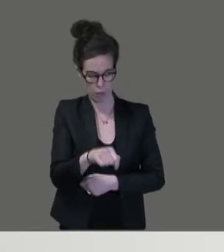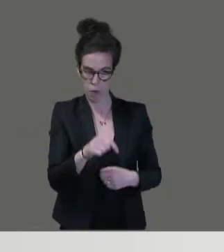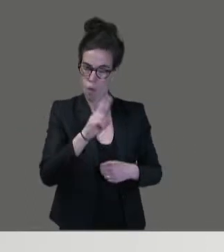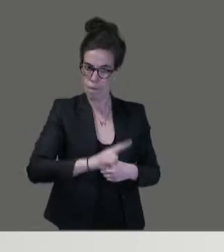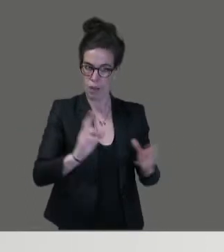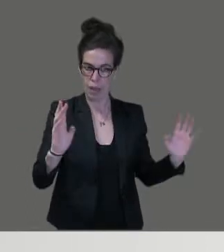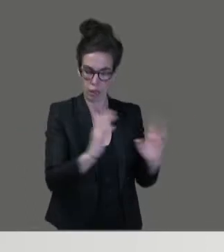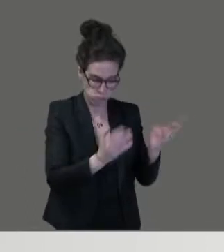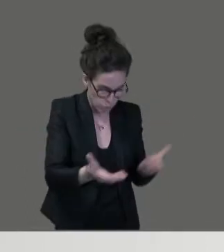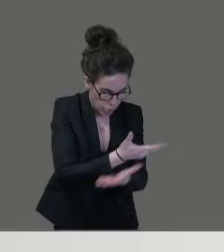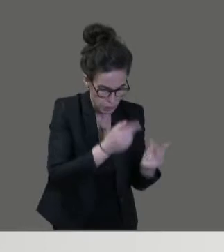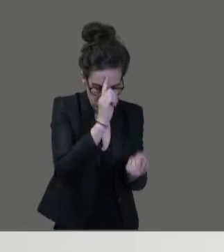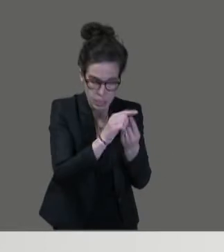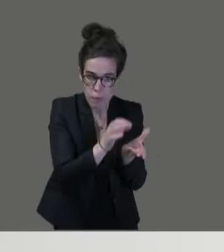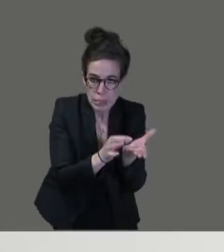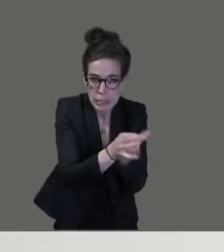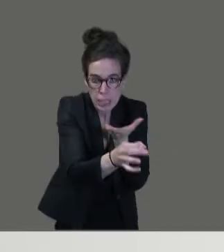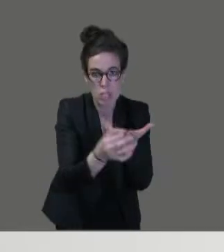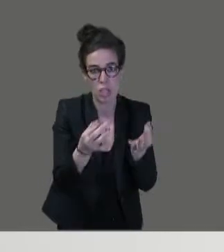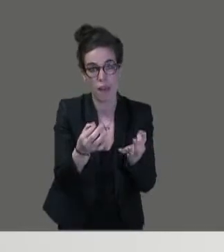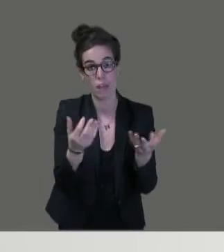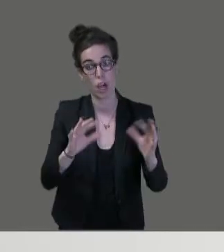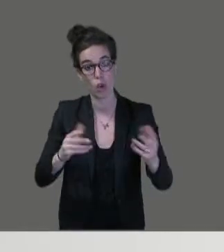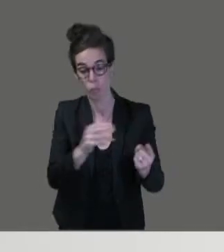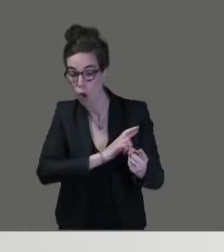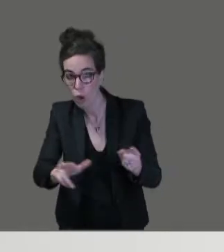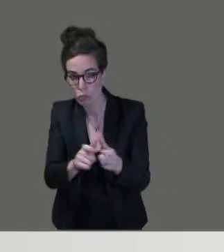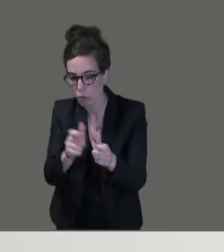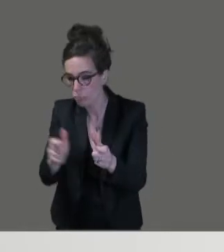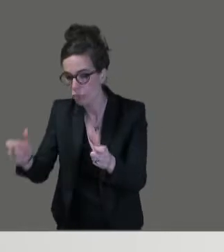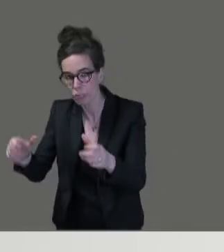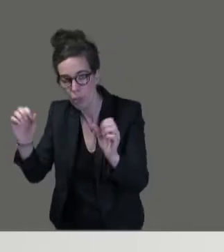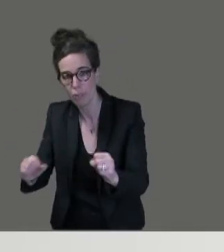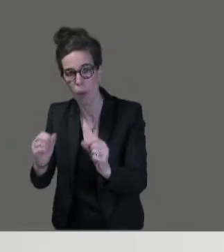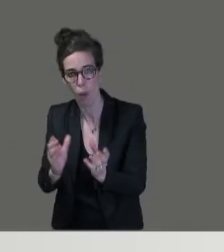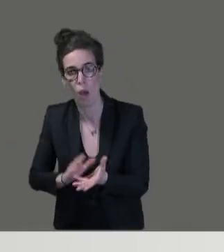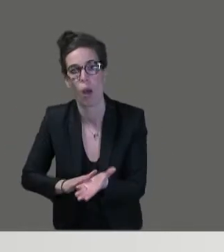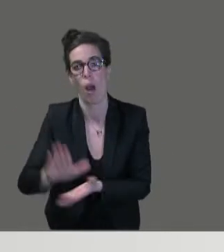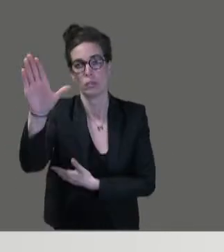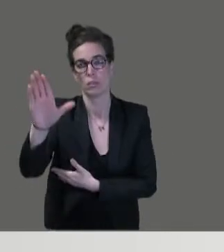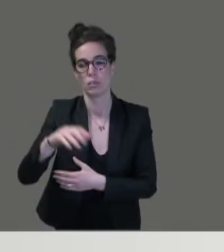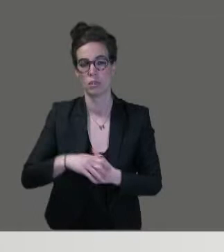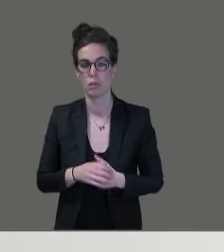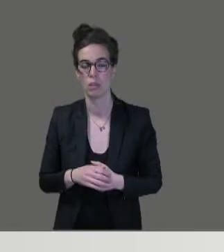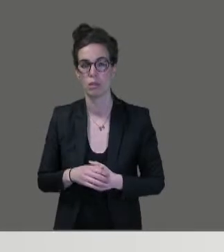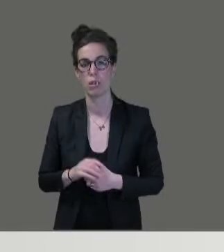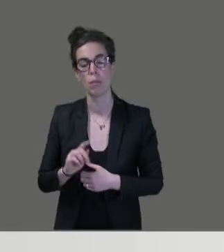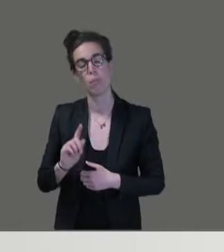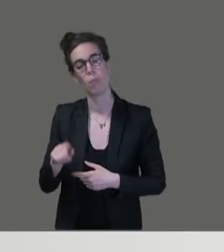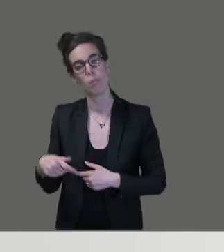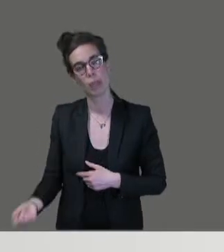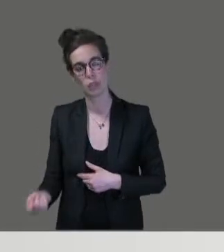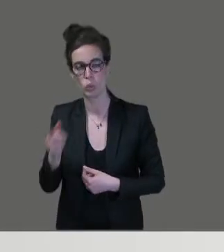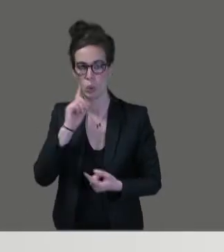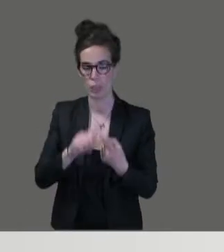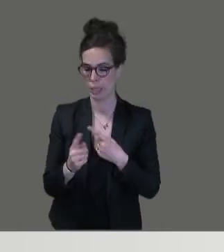de réindustrialisation. Alors même s'il est évident que nous ne sommes pas contre le fait, bien sûr, de distribuer de l'argent